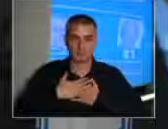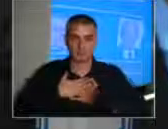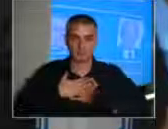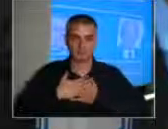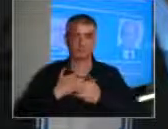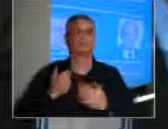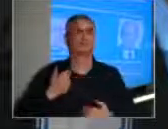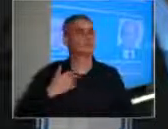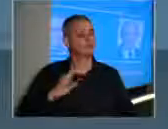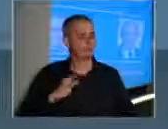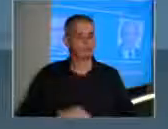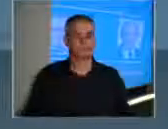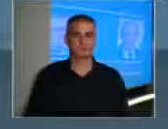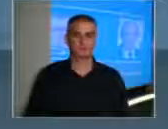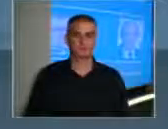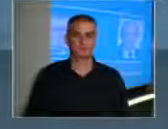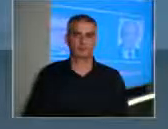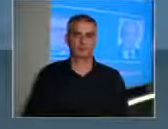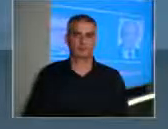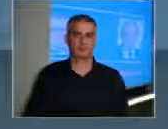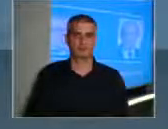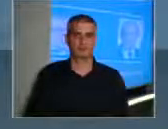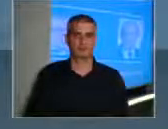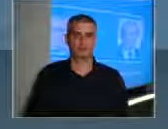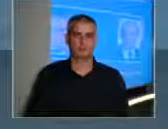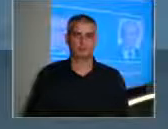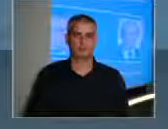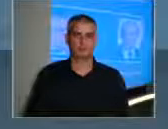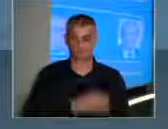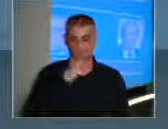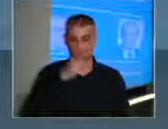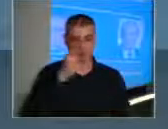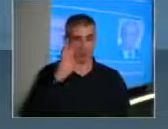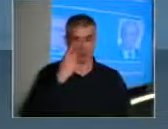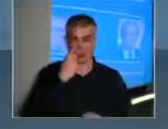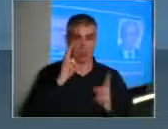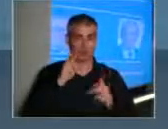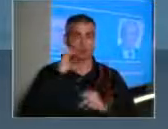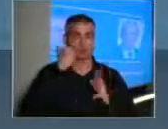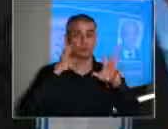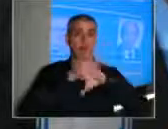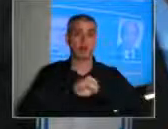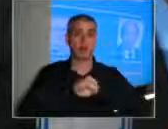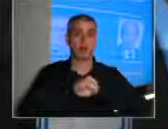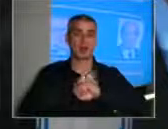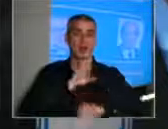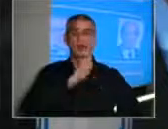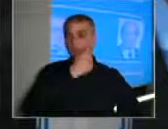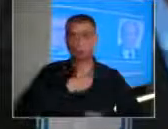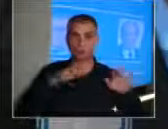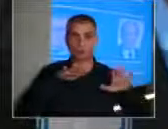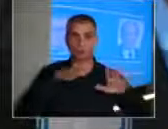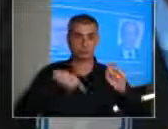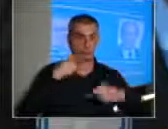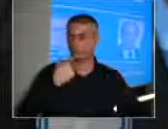אני הולכת איתך, אתה מספיק מנוסה, אתה רואה תרחיש שמחר בלילה, בני גנץ הוא ראש